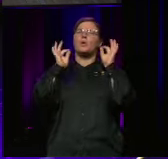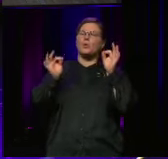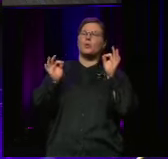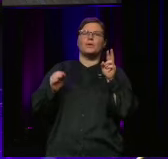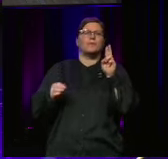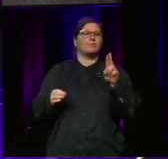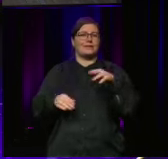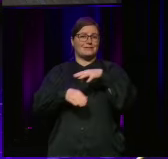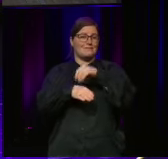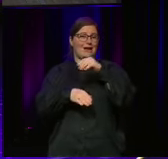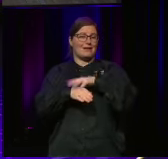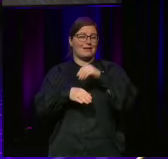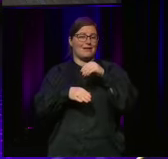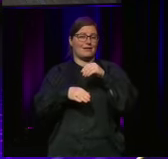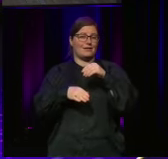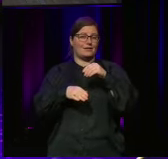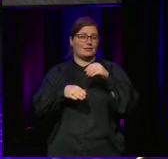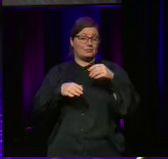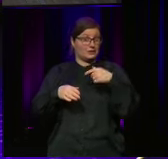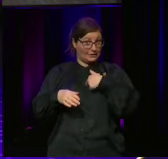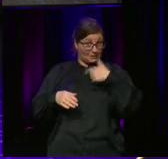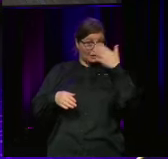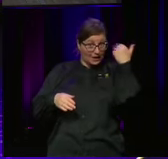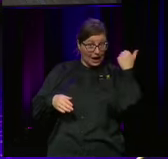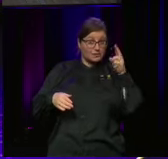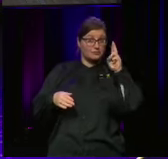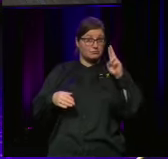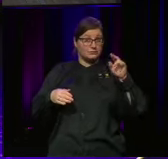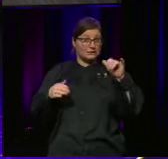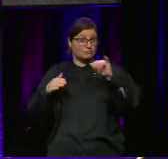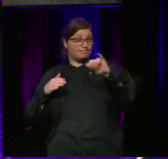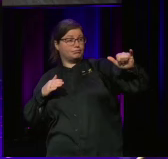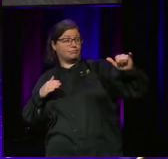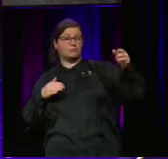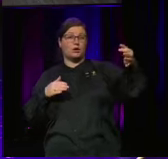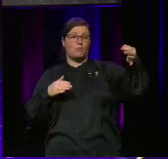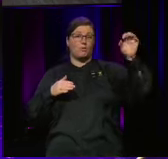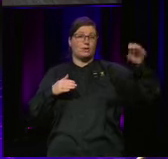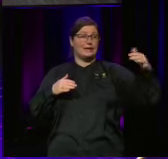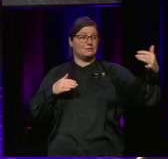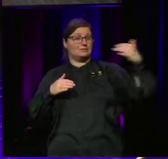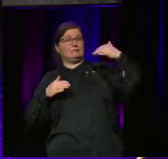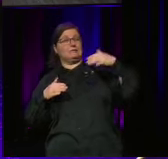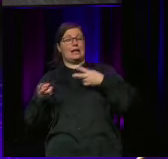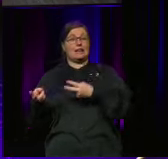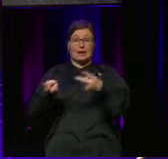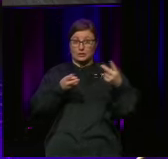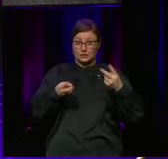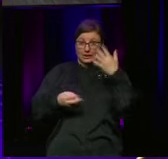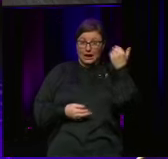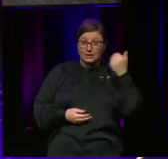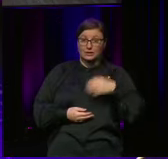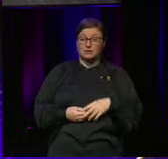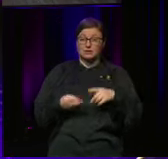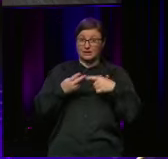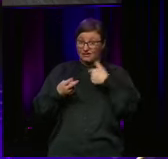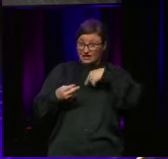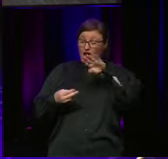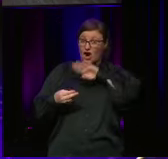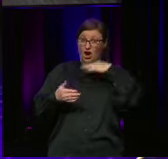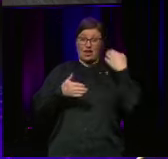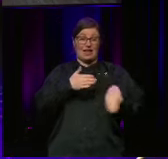i Sverige. Om vi kan skydda demokratin mot populism och om vi har ett skydd mot